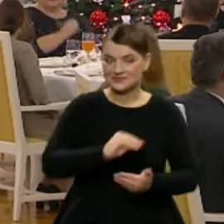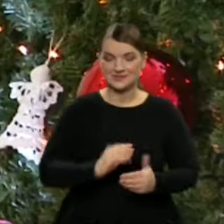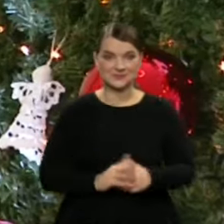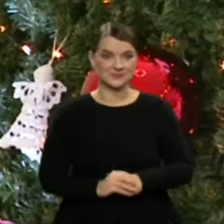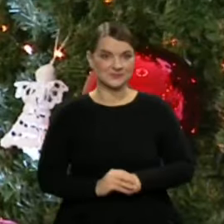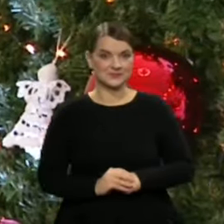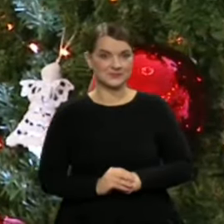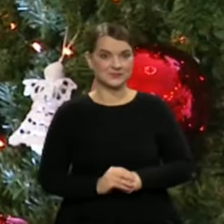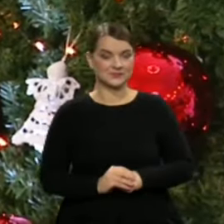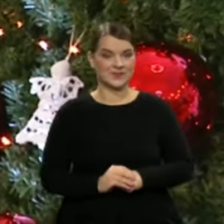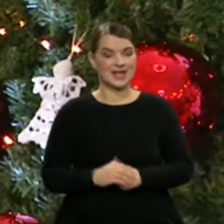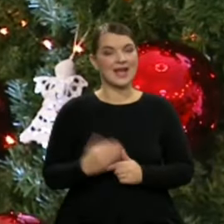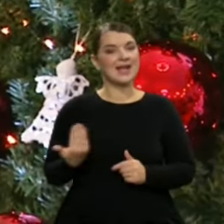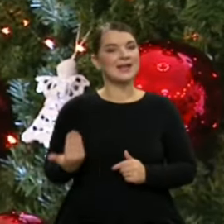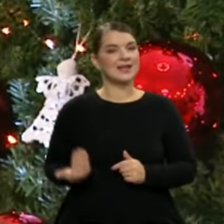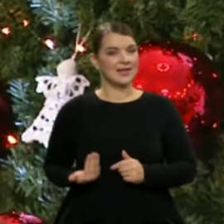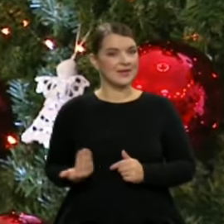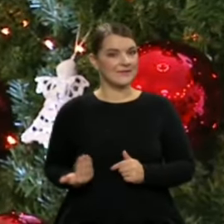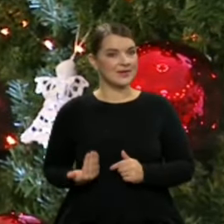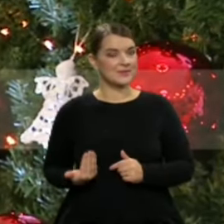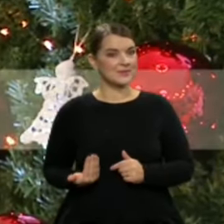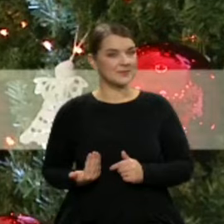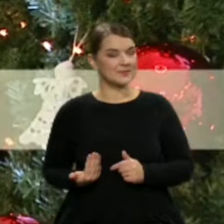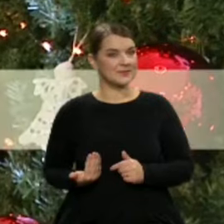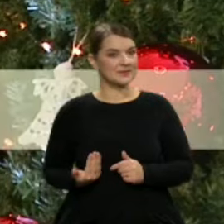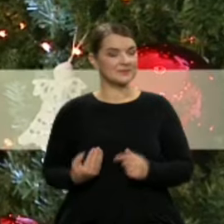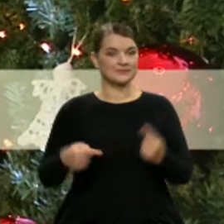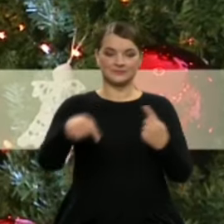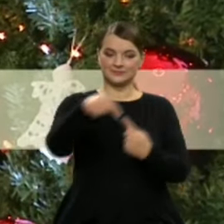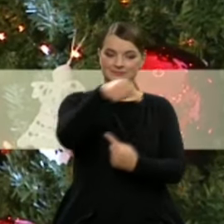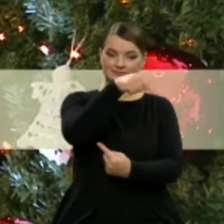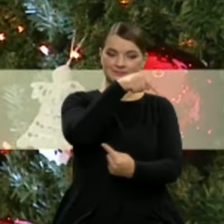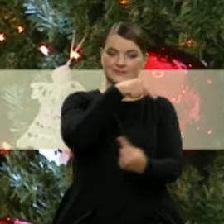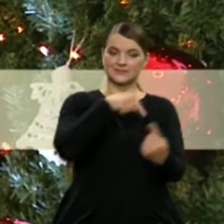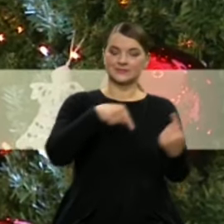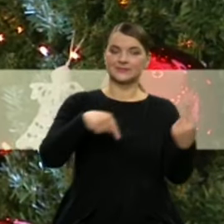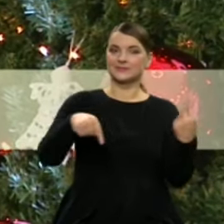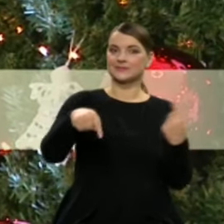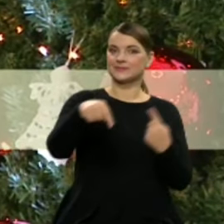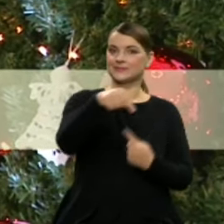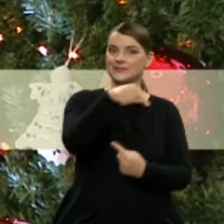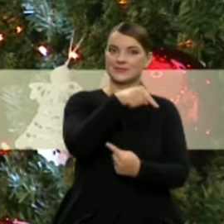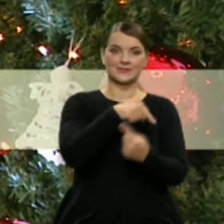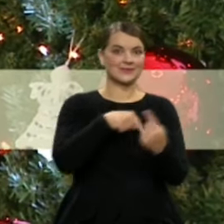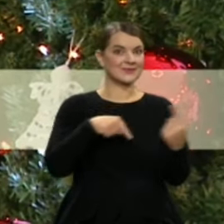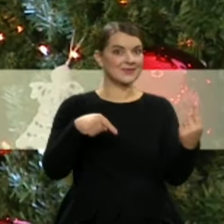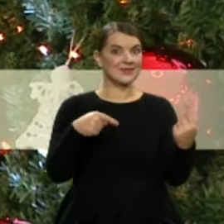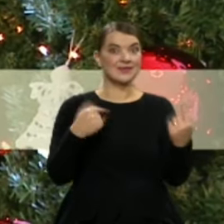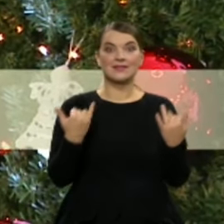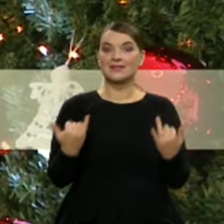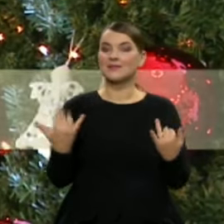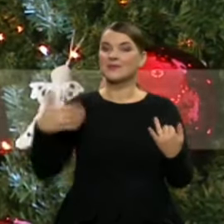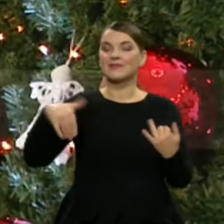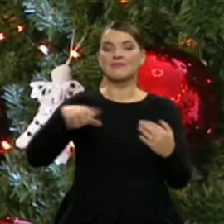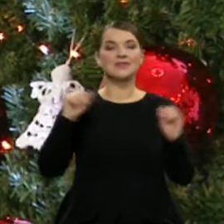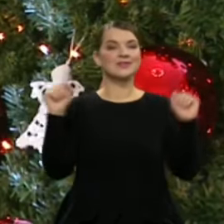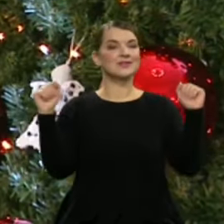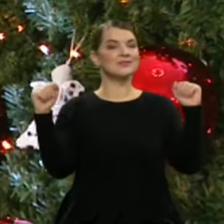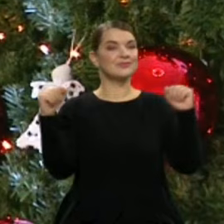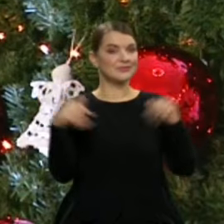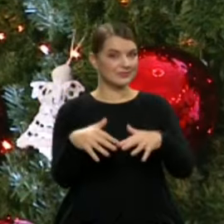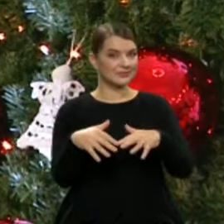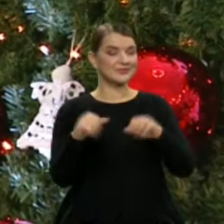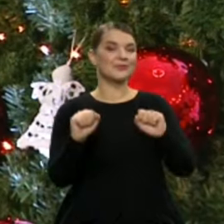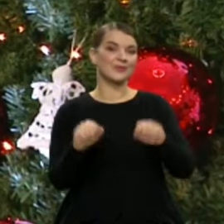Besisukantis gyvybės ratas sutelkia mus visus šioje nuostabioje erdvėje. Į dar vienerius nacionalinius maldos